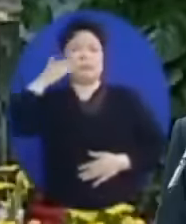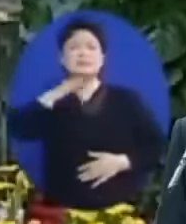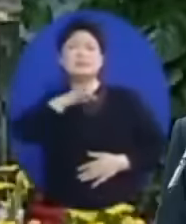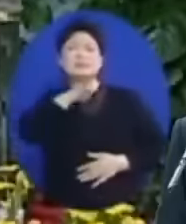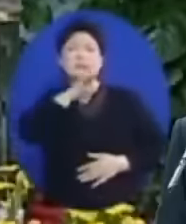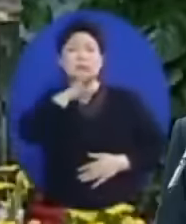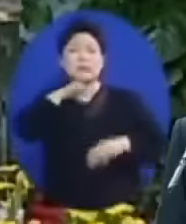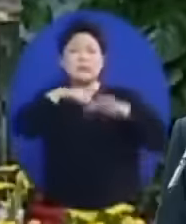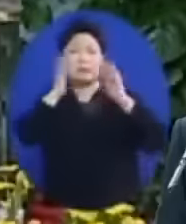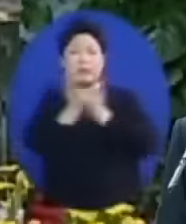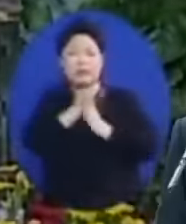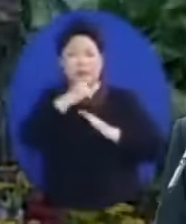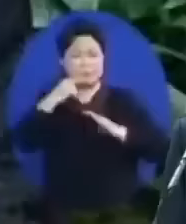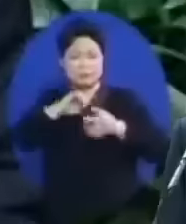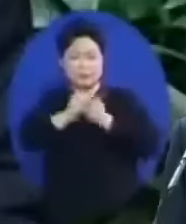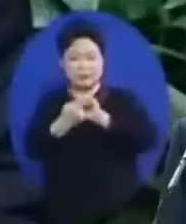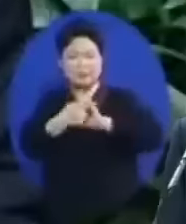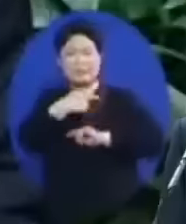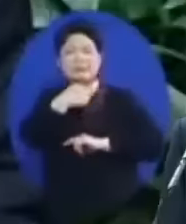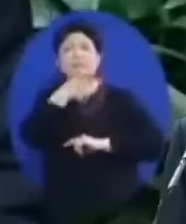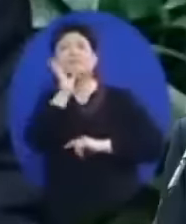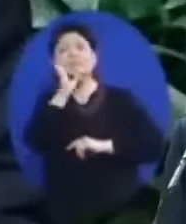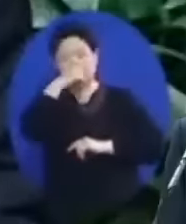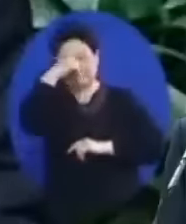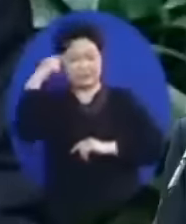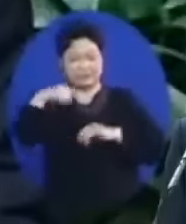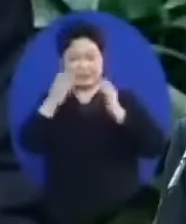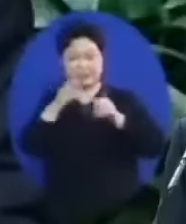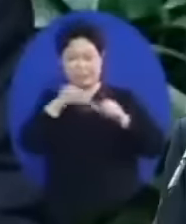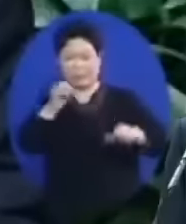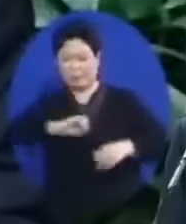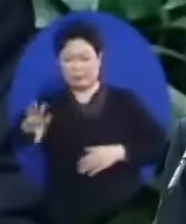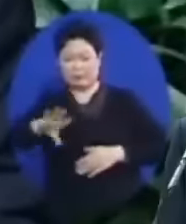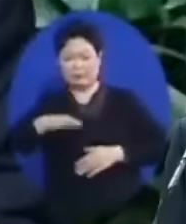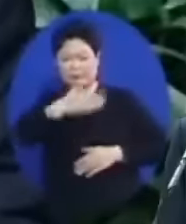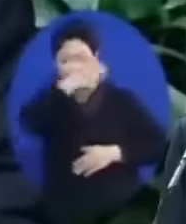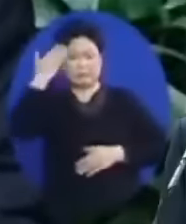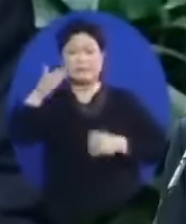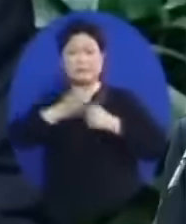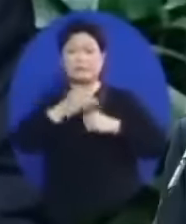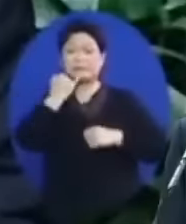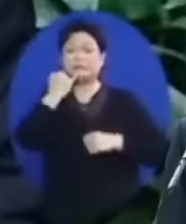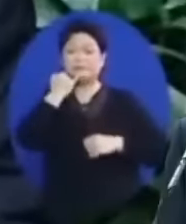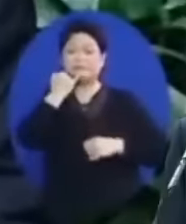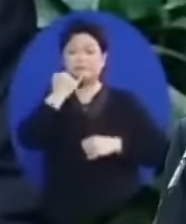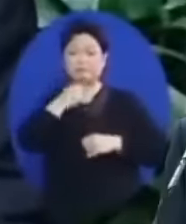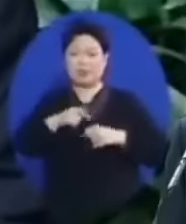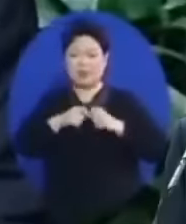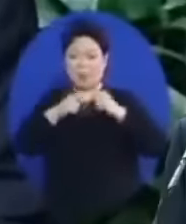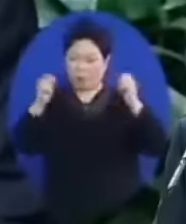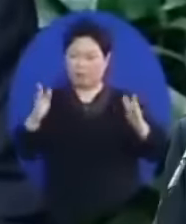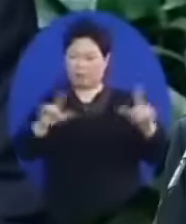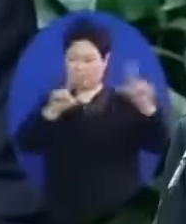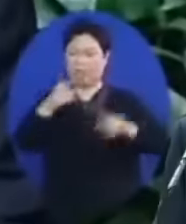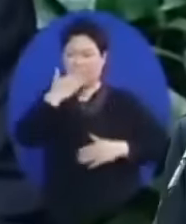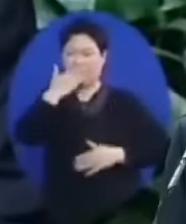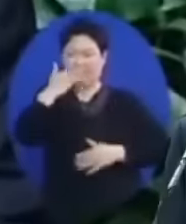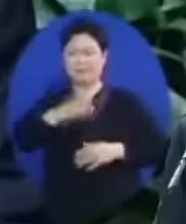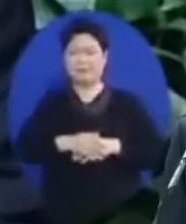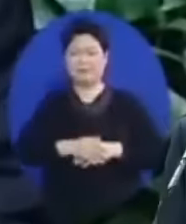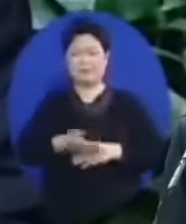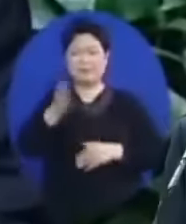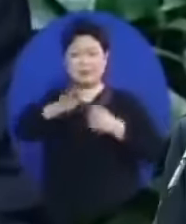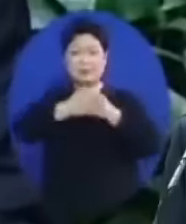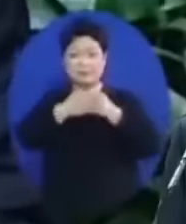다 갈아채웠다. 늙은 피는 다 뽑고 젊은 피를 다 몸에 갈아넣었기 때문에 아직까지 몇십 년 더 산다.